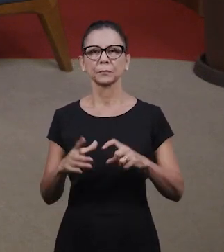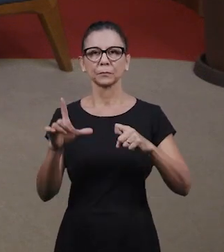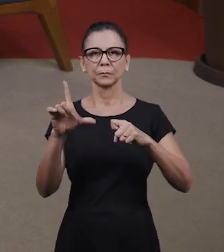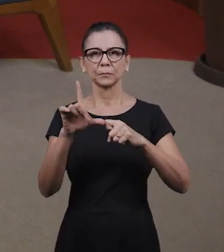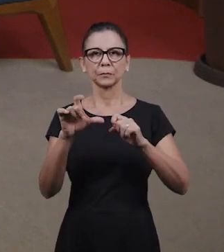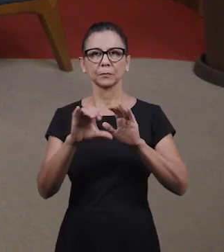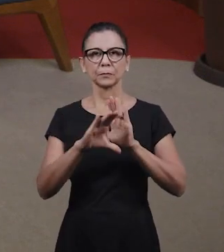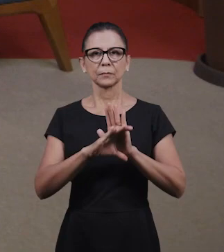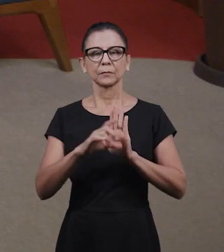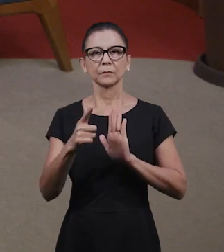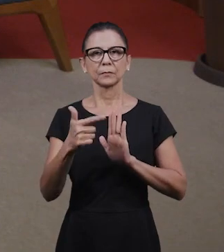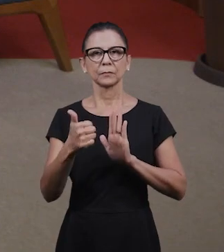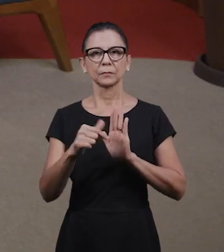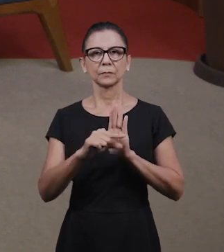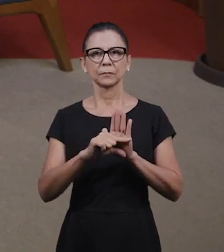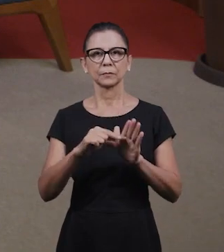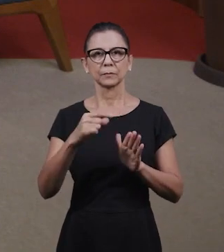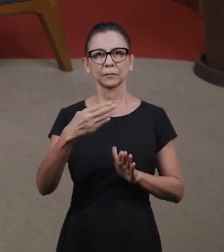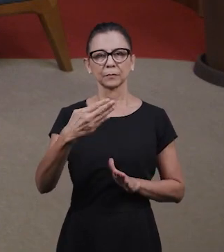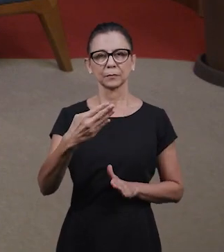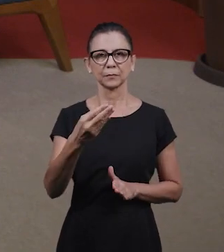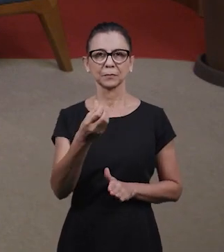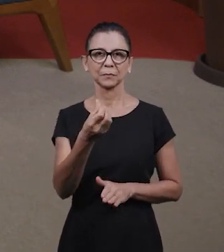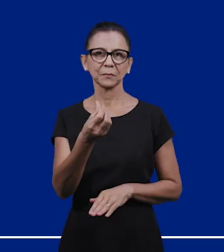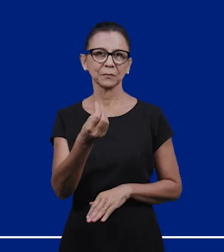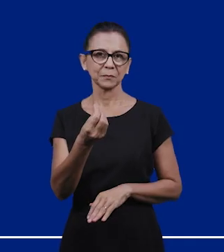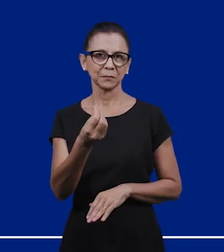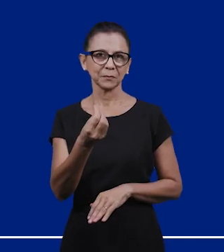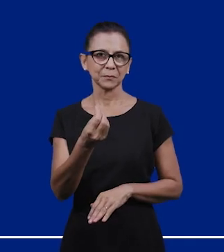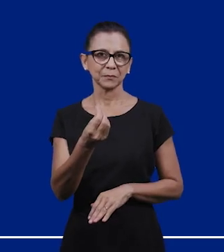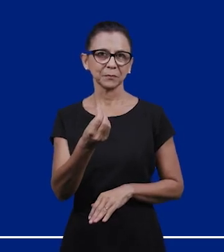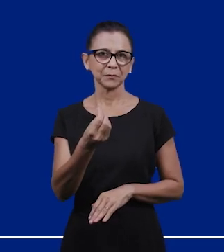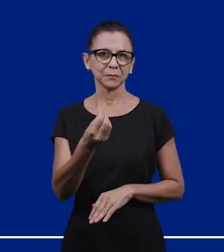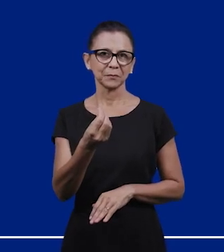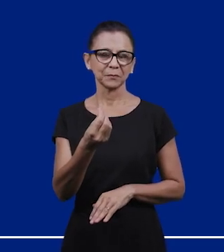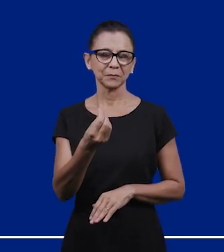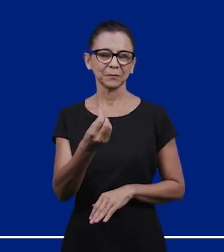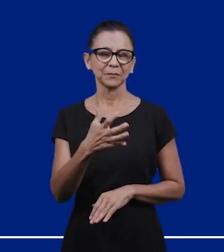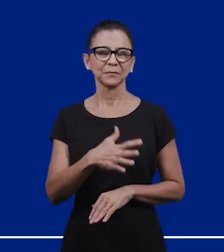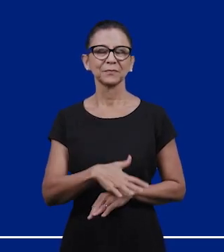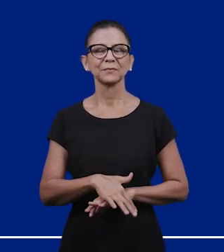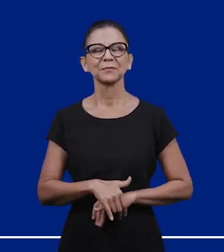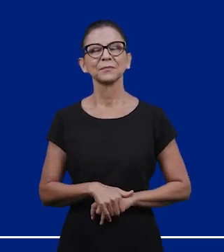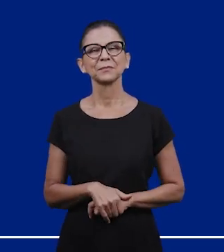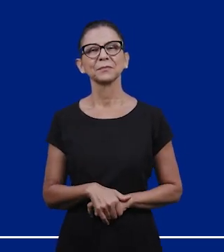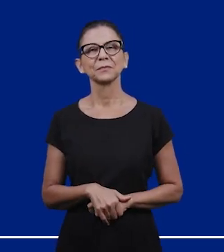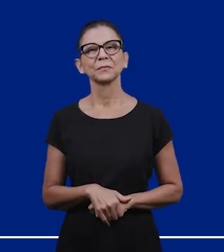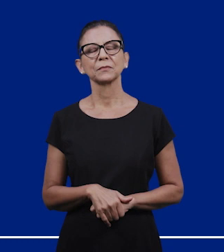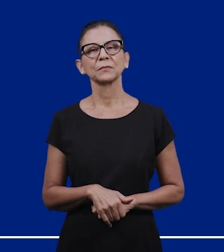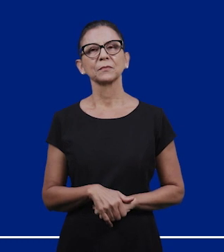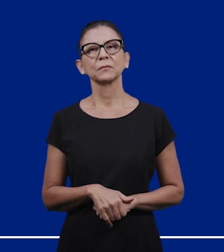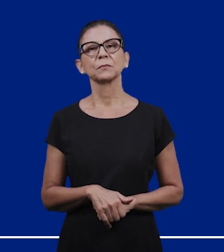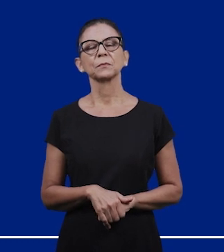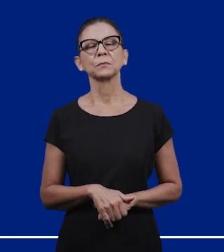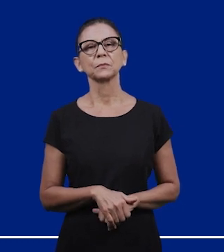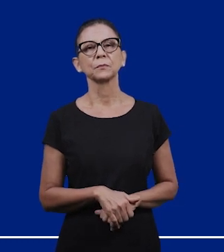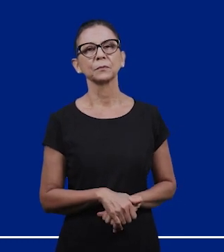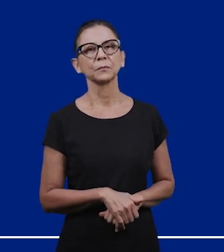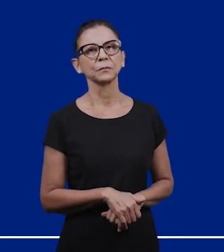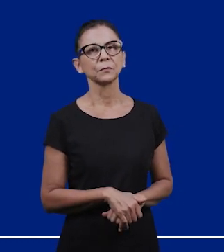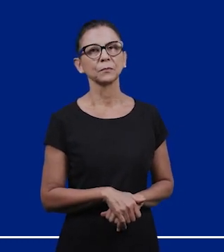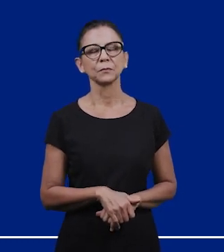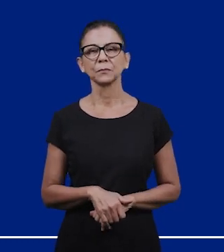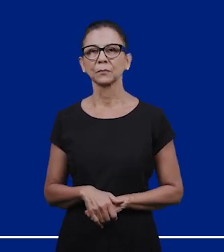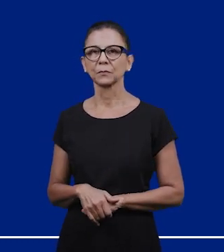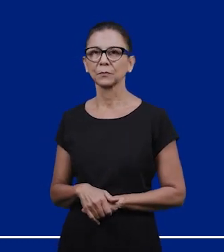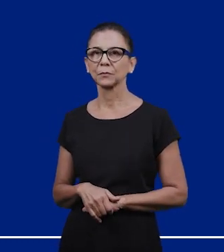chapitre 12, verset 46. Nous allons lire ce que dit ce texte, Luc 12, 46. Viendra